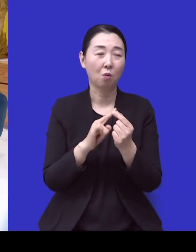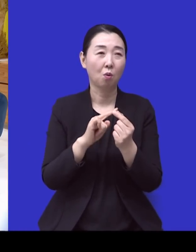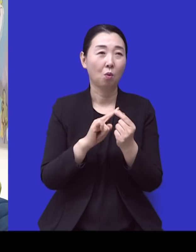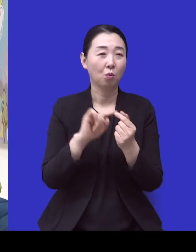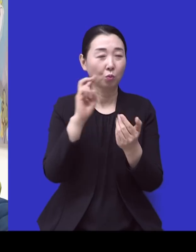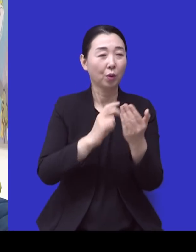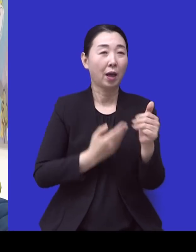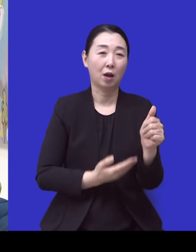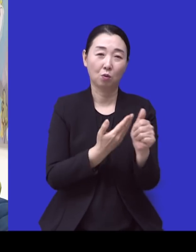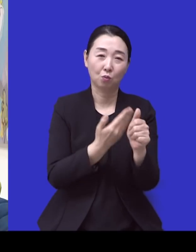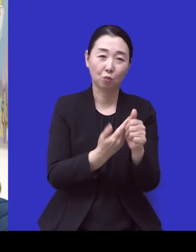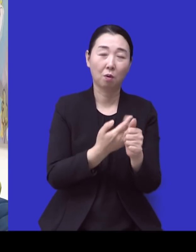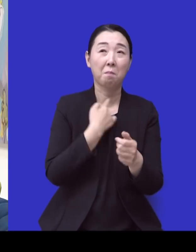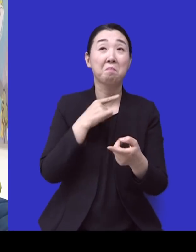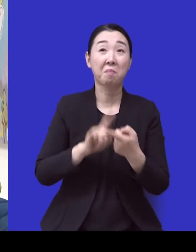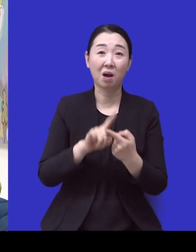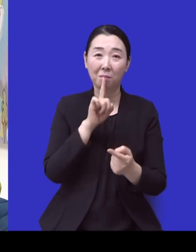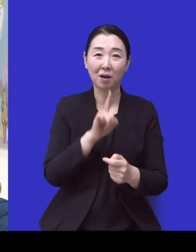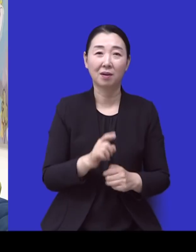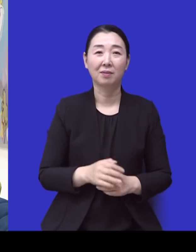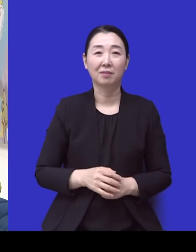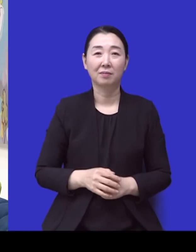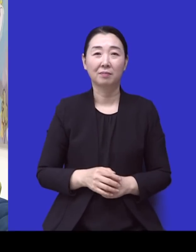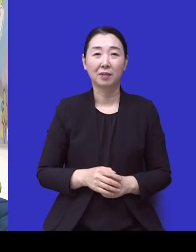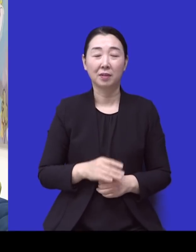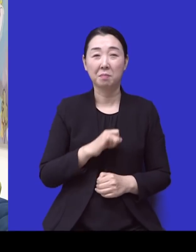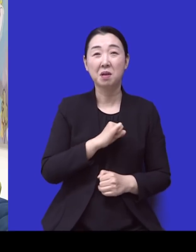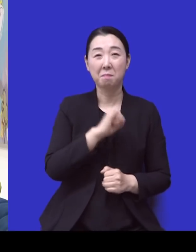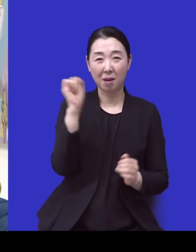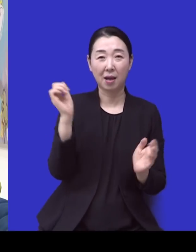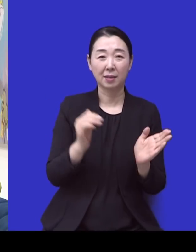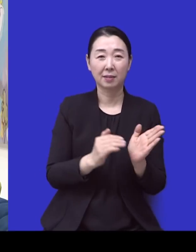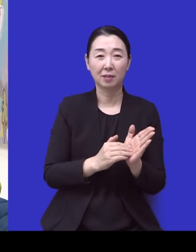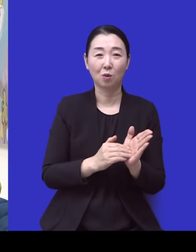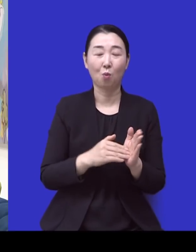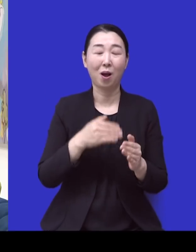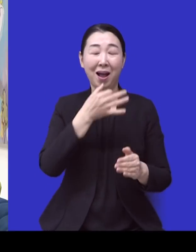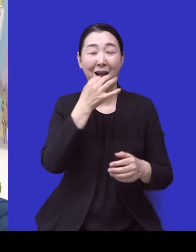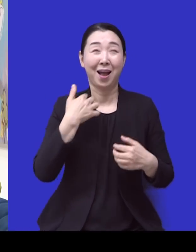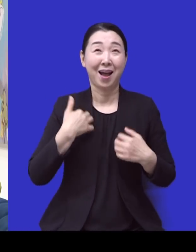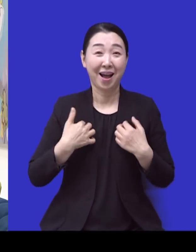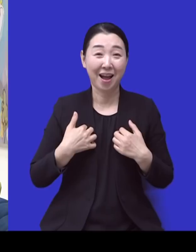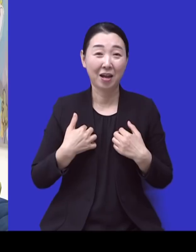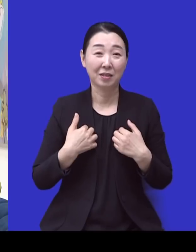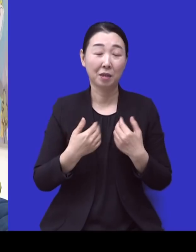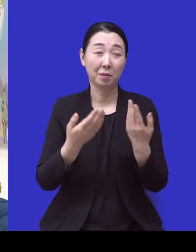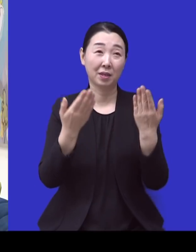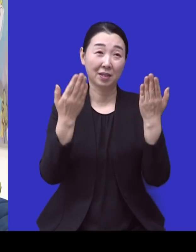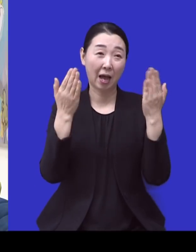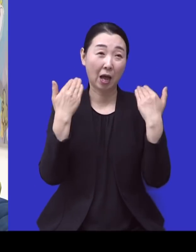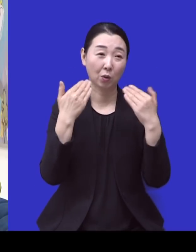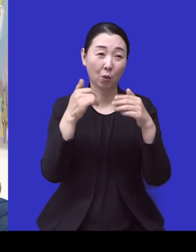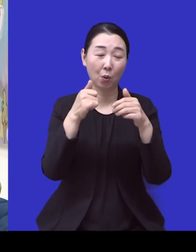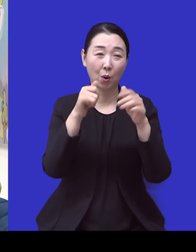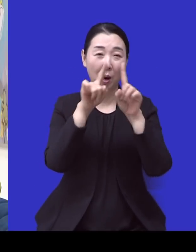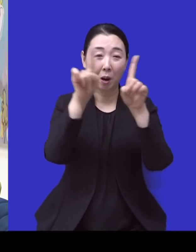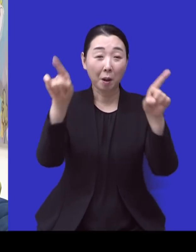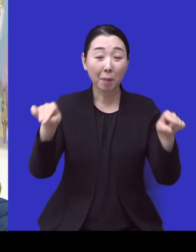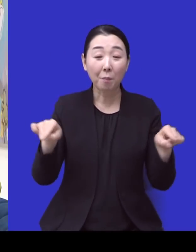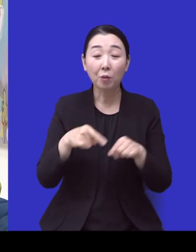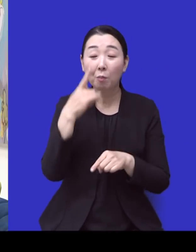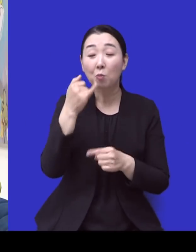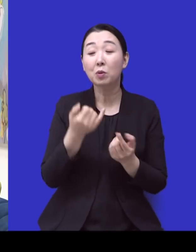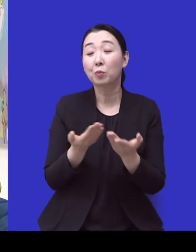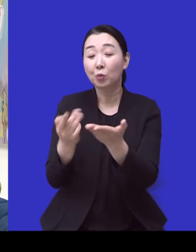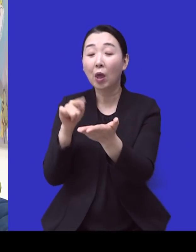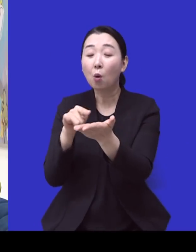한 했는데 거. 예. 되게 마음에 들어하시고 이래가지고 예. 합격을 했는데 그래서 막 너무 신나가지고 그 학교 팜플렛 같은 걸 엄마 예. 아빠한테 가져와가지고 예.